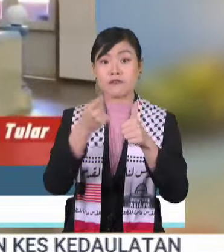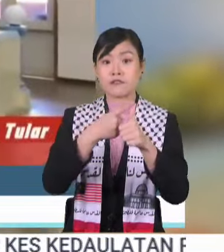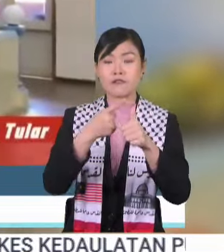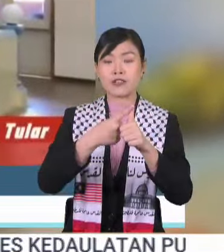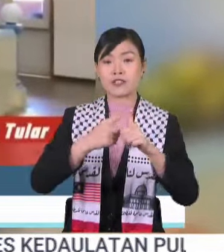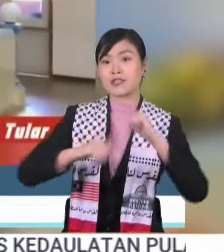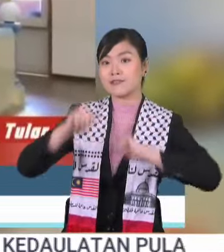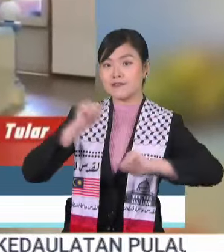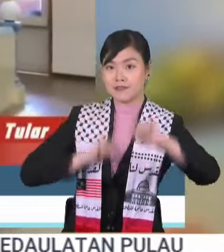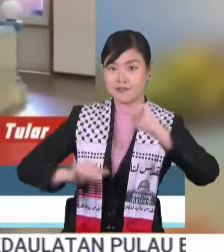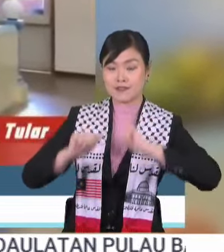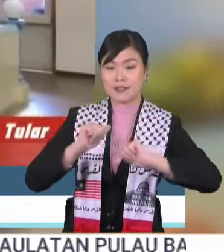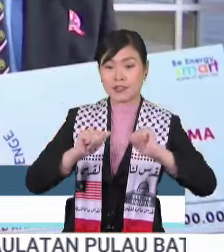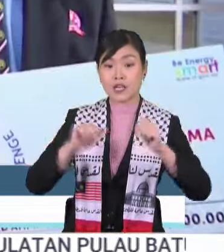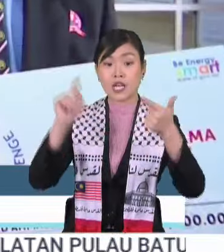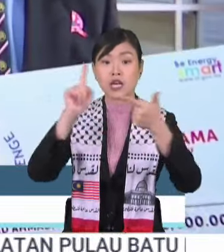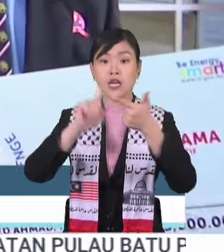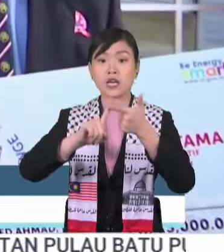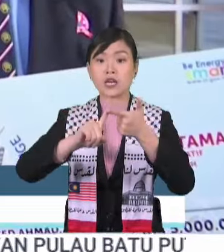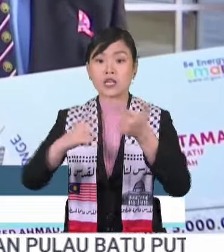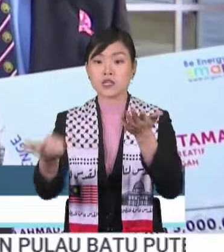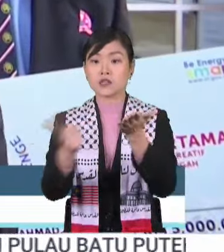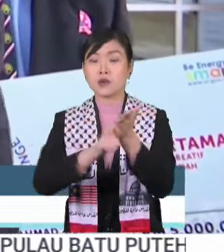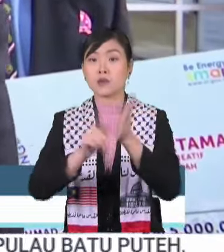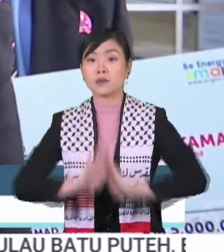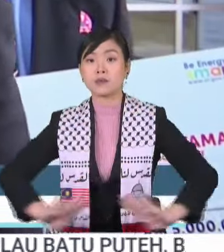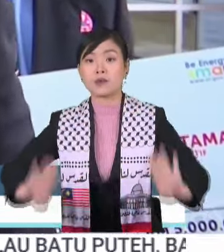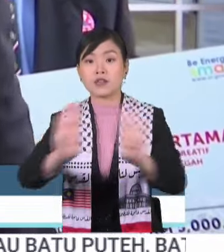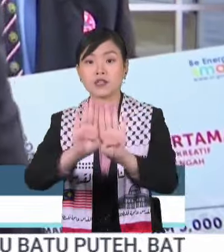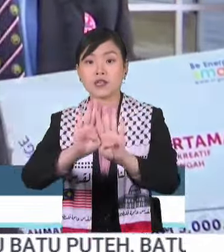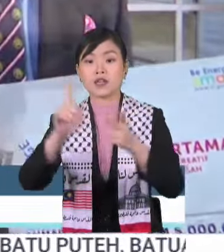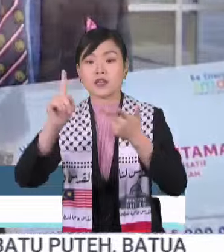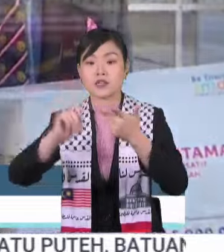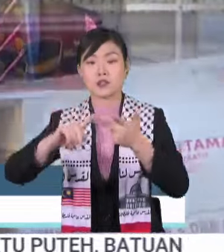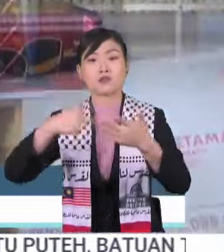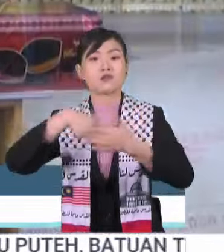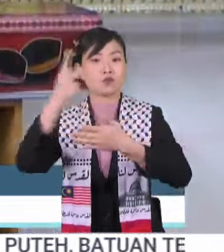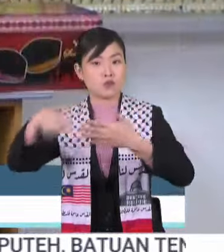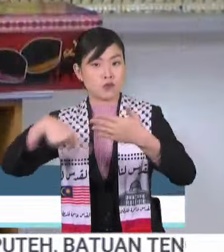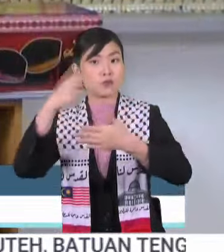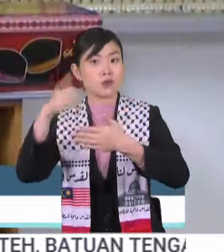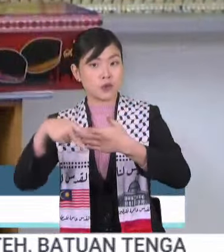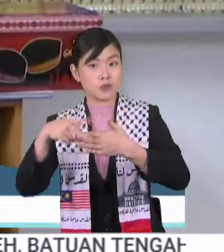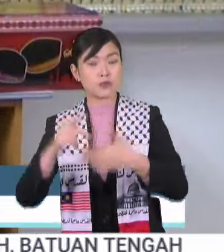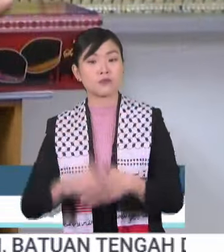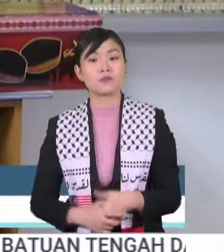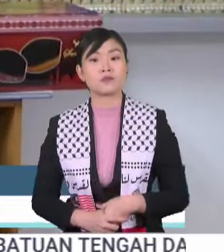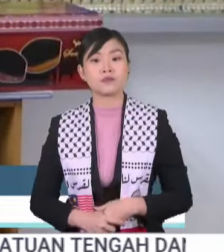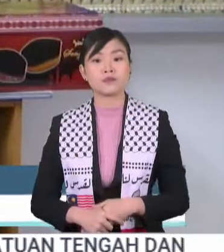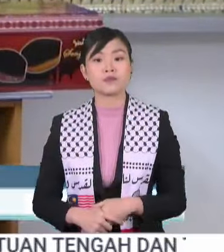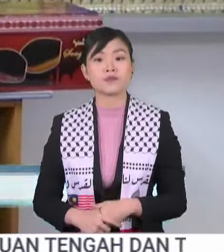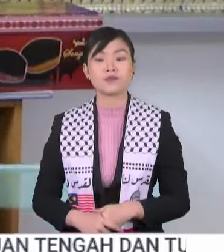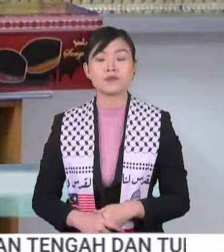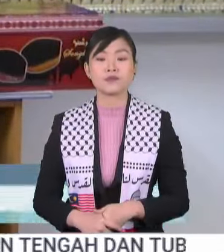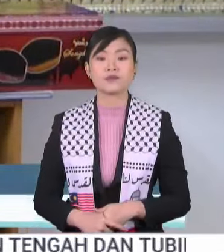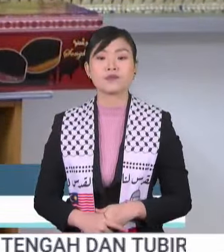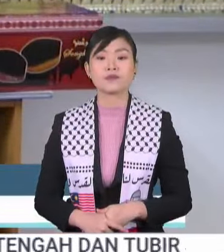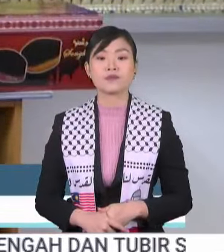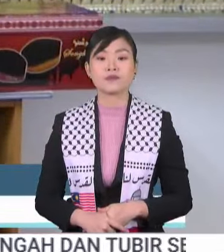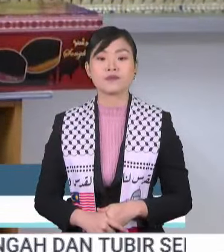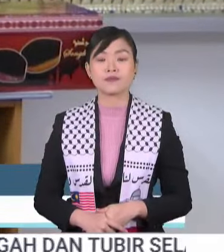lepas tu kita masuk kepada laporan berita leas tu baru kita masuk dengan program-program jadi dengan